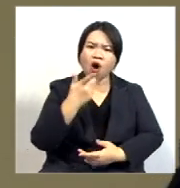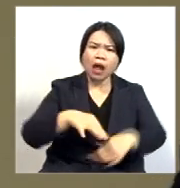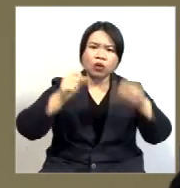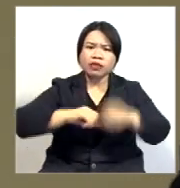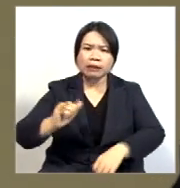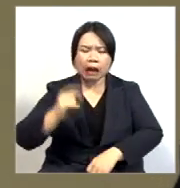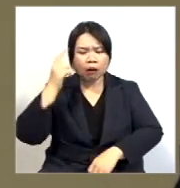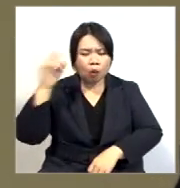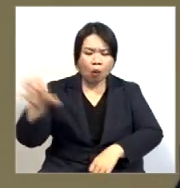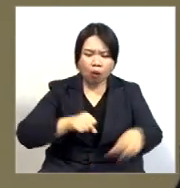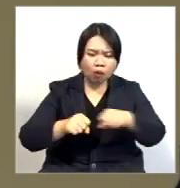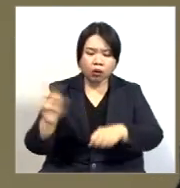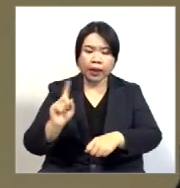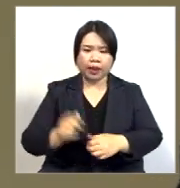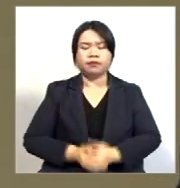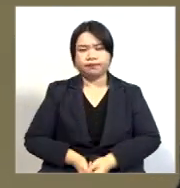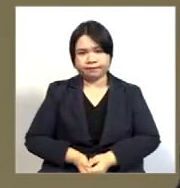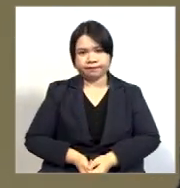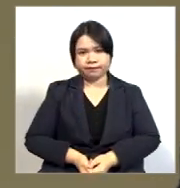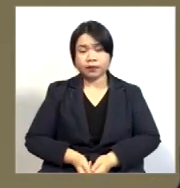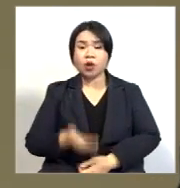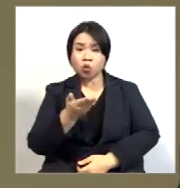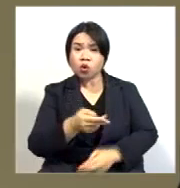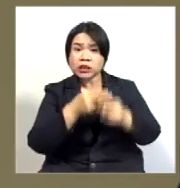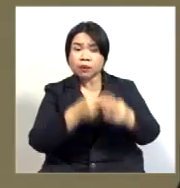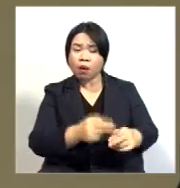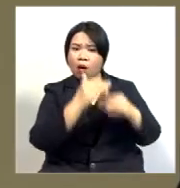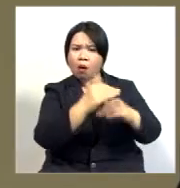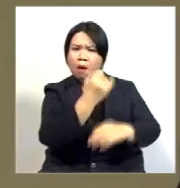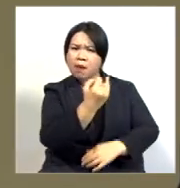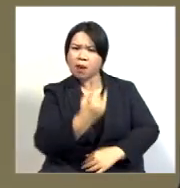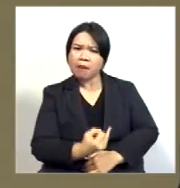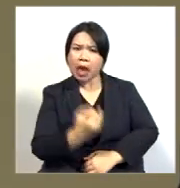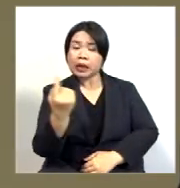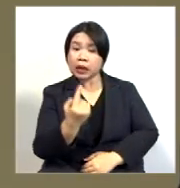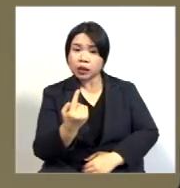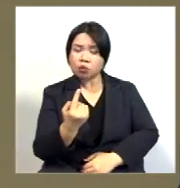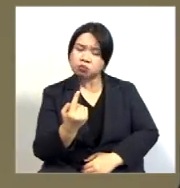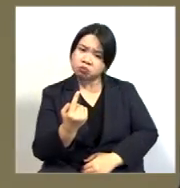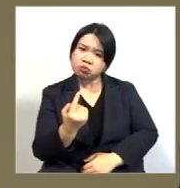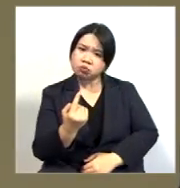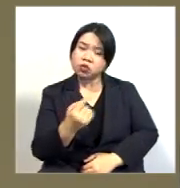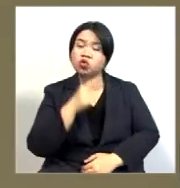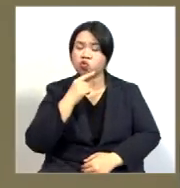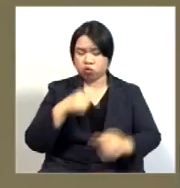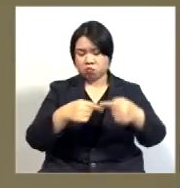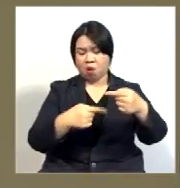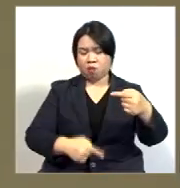เจรจาควรจะเจรจาแต่เฉพาะคดีที่รัฐแพ้ส่วนที่ยังไม่ตั